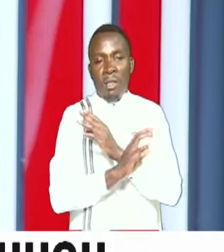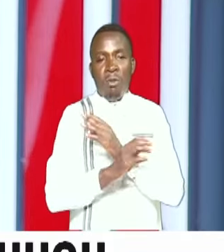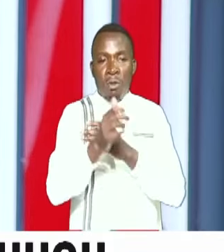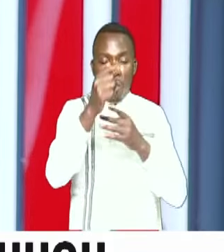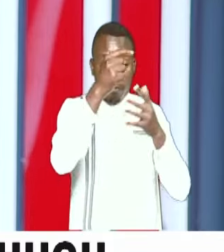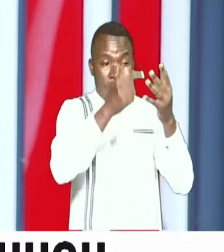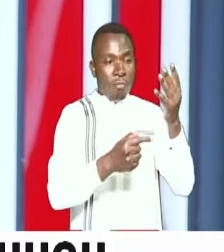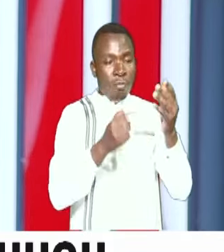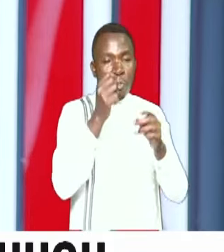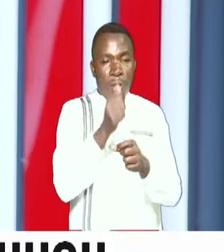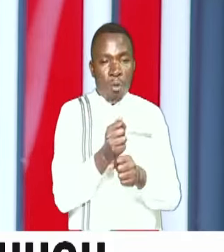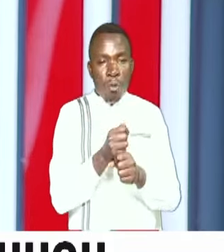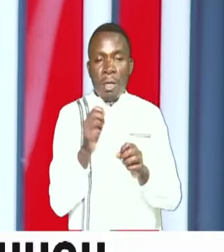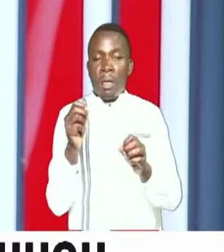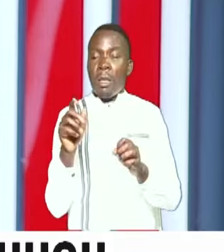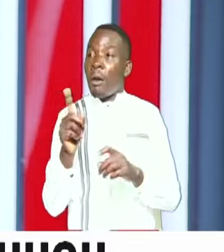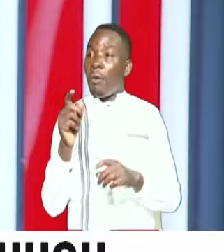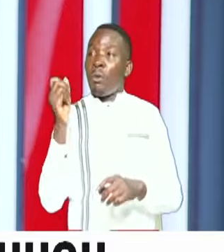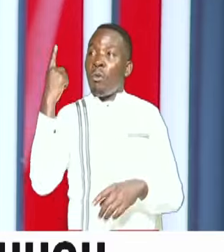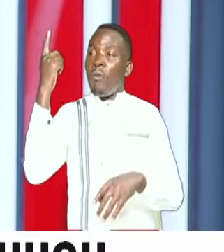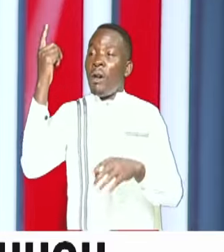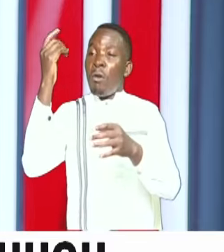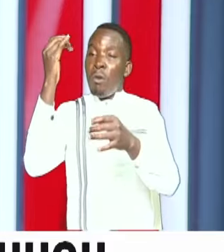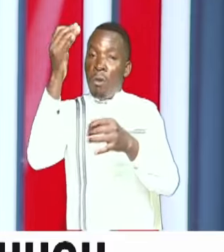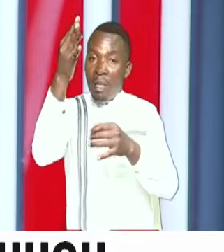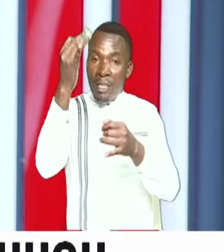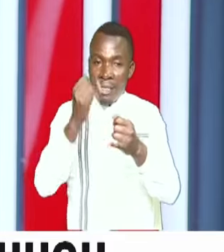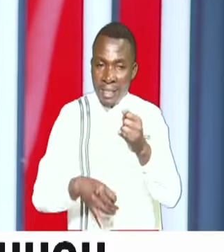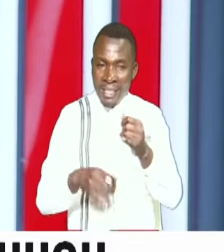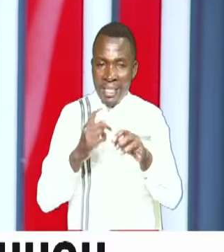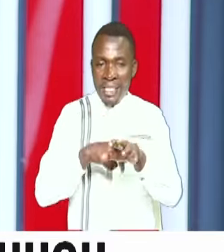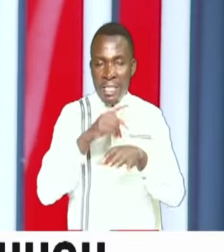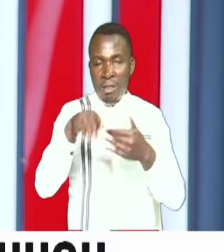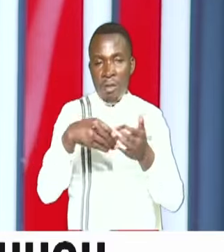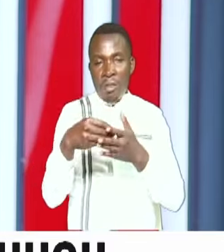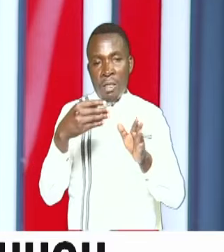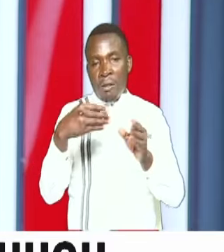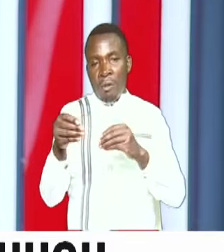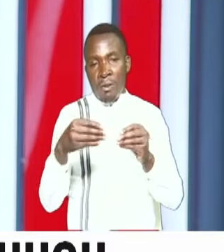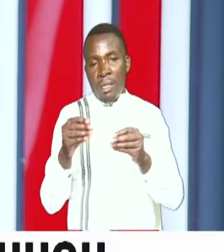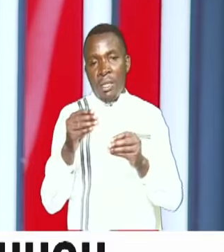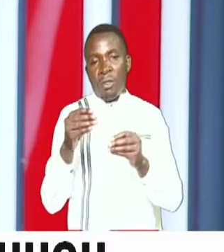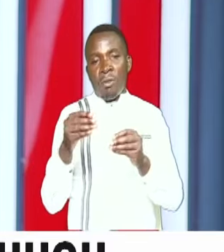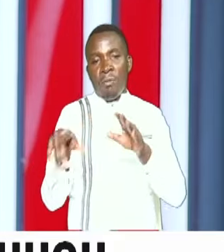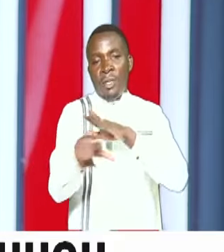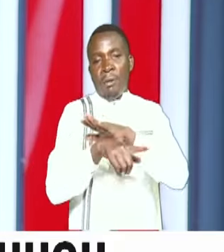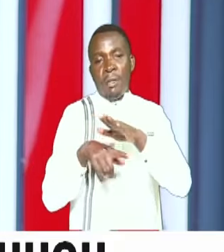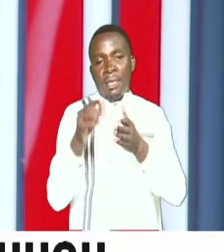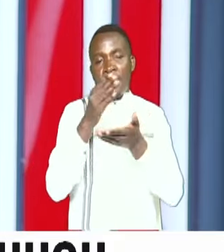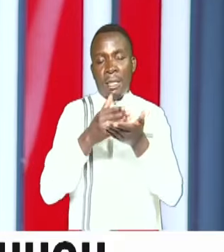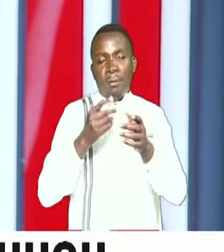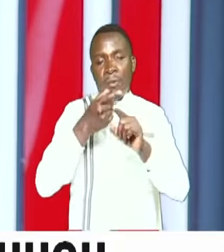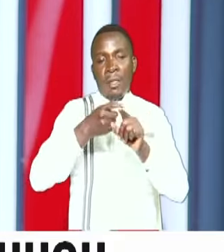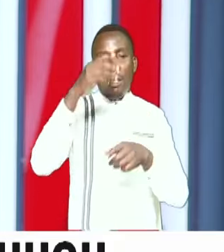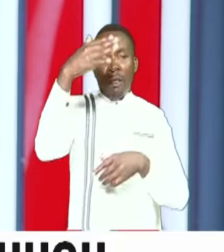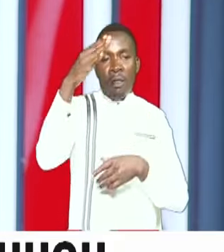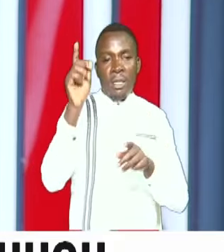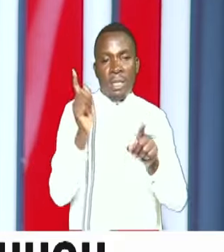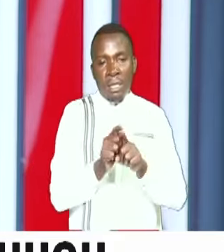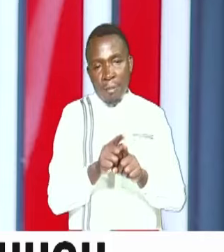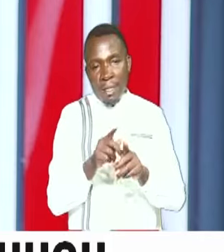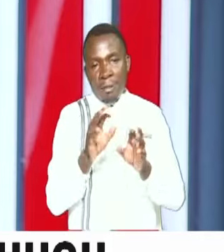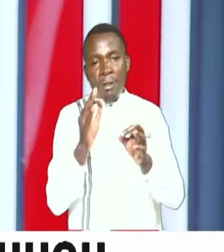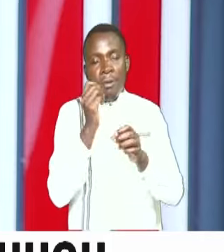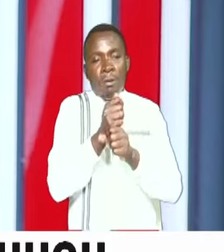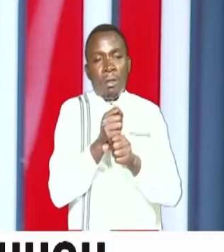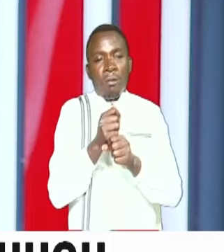nubwo twumva ko bizarangira igihe cyose raw materials zimwe zizajya ziva hanze nk'uko ibintu bizajya bikorerwa n'ubundi mu gihugu